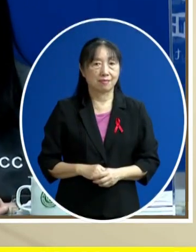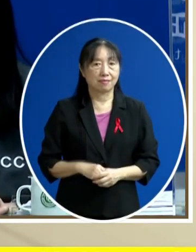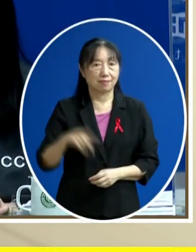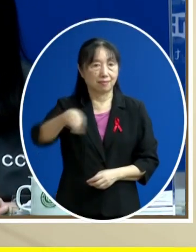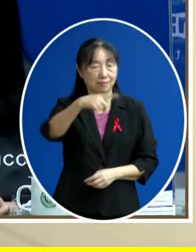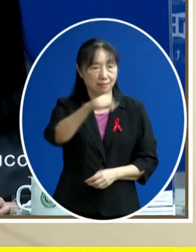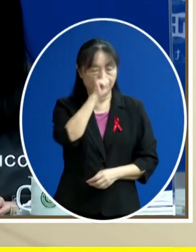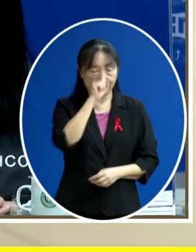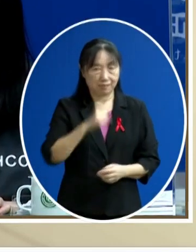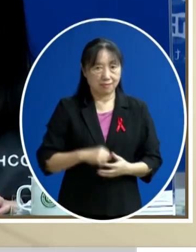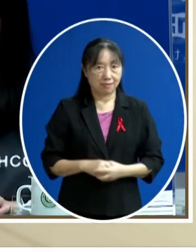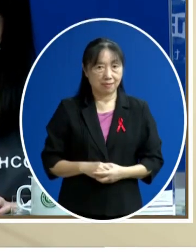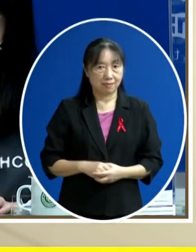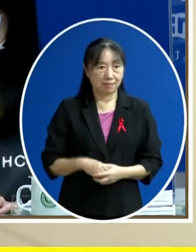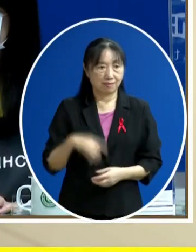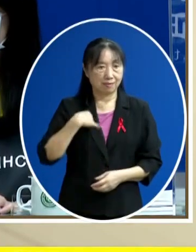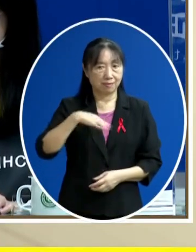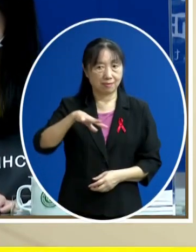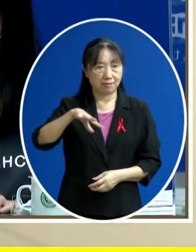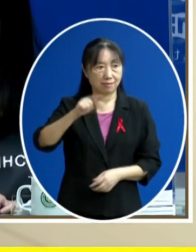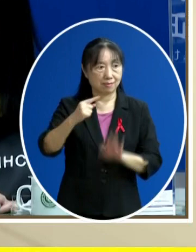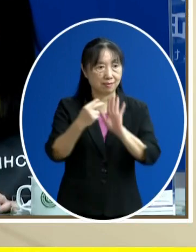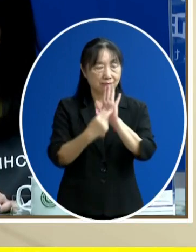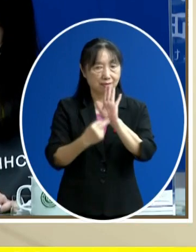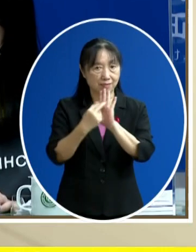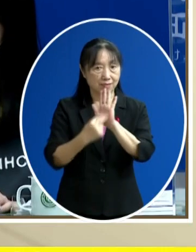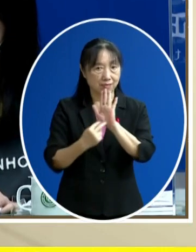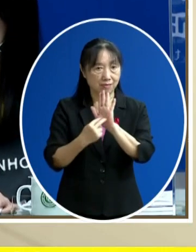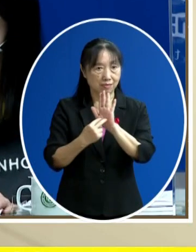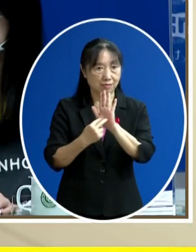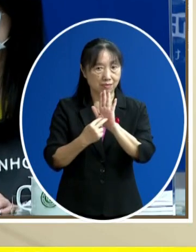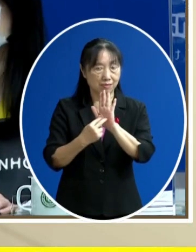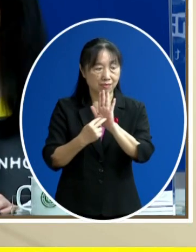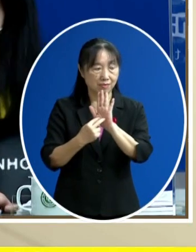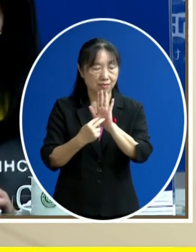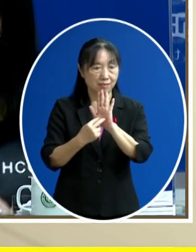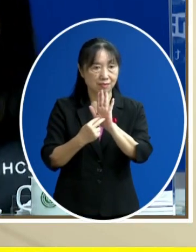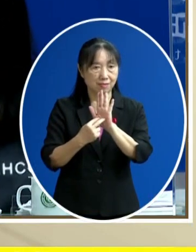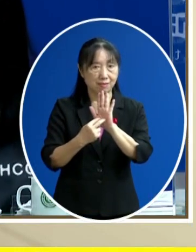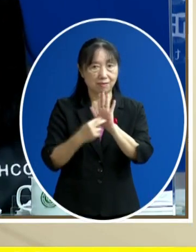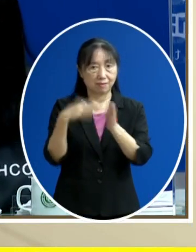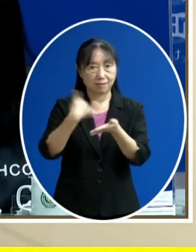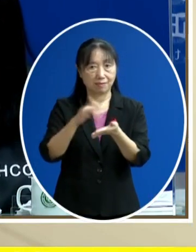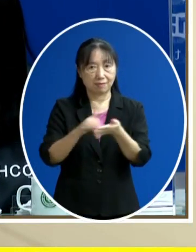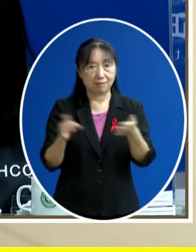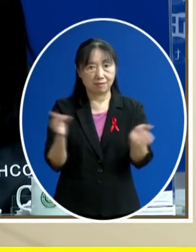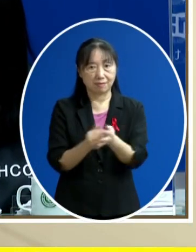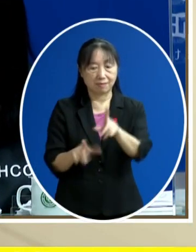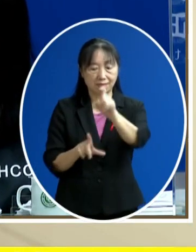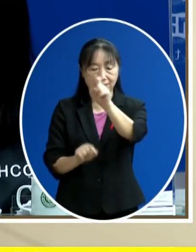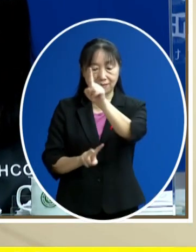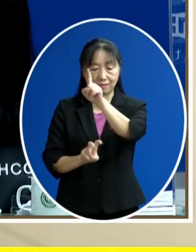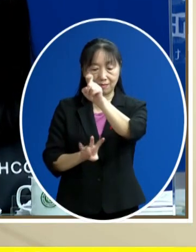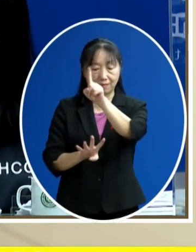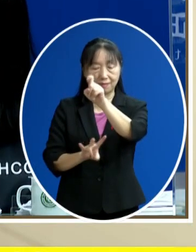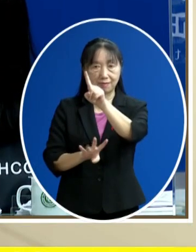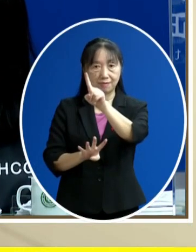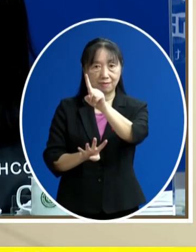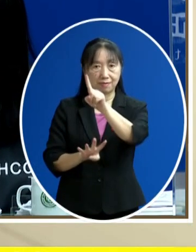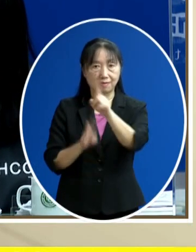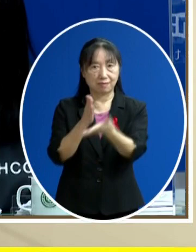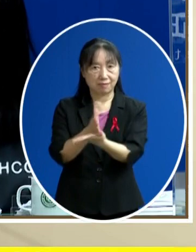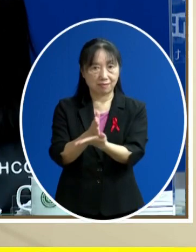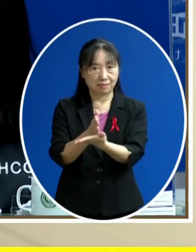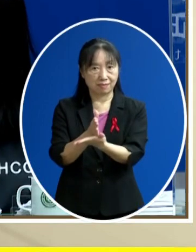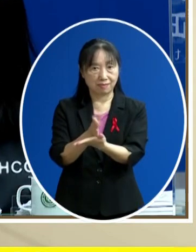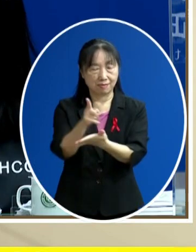大家好。首先跟大家说明一下，就是截至我们统计到11月24日止。